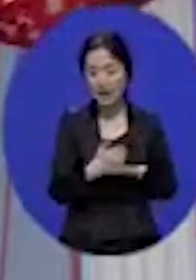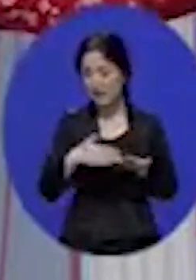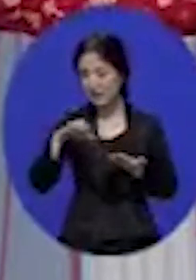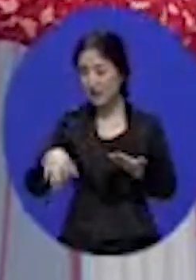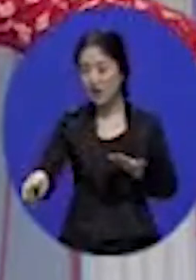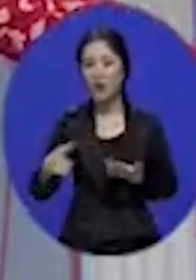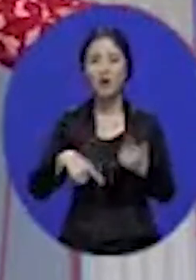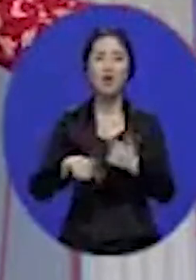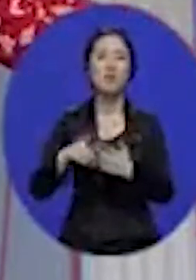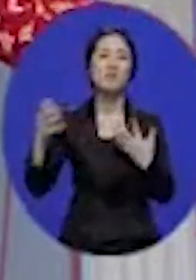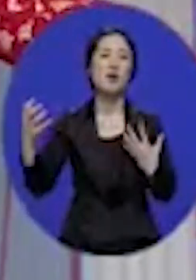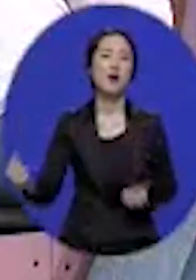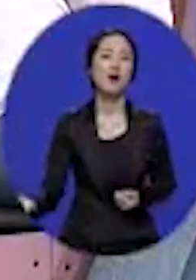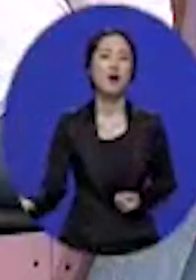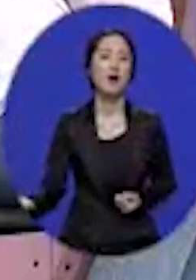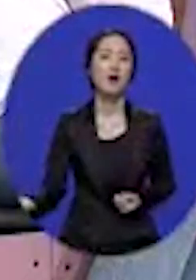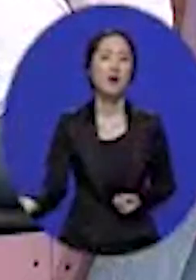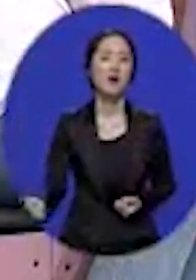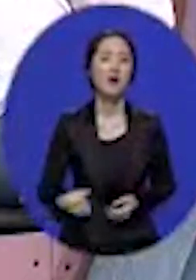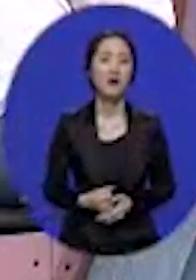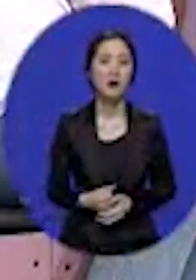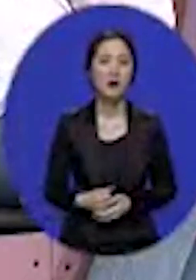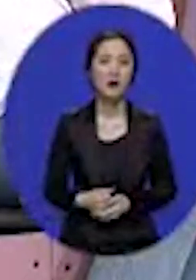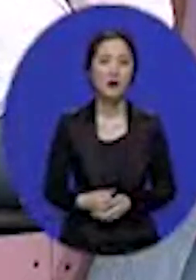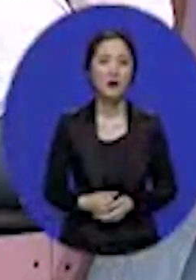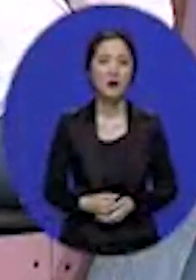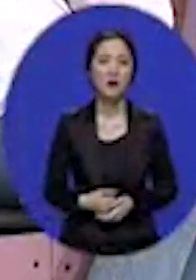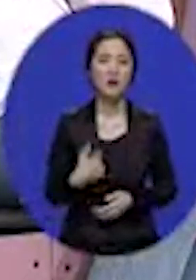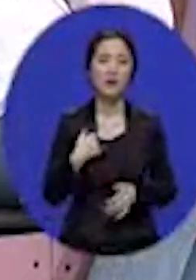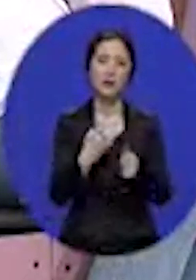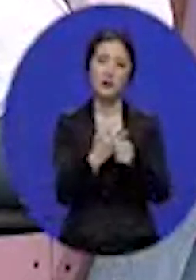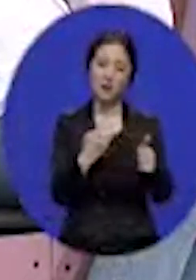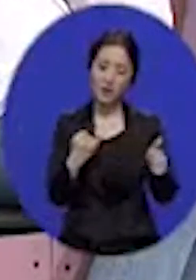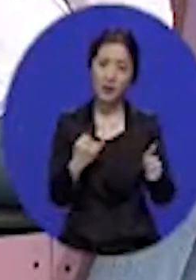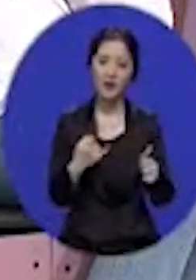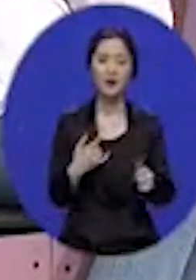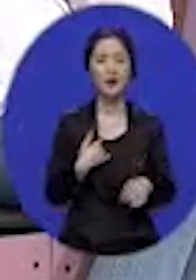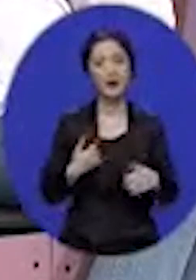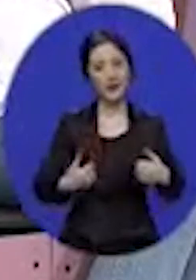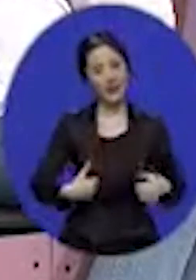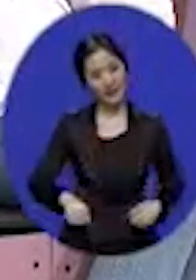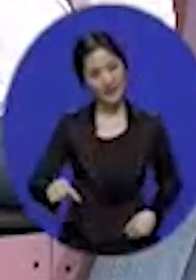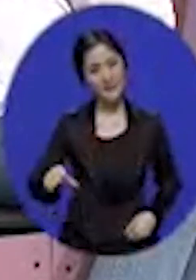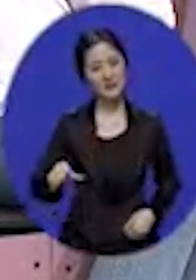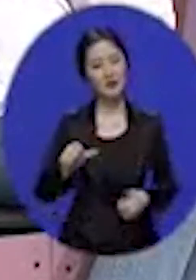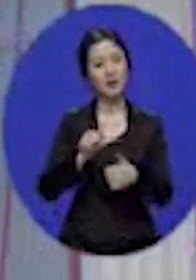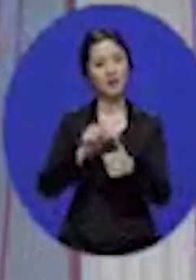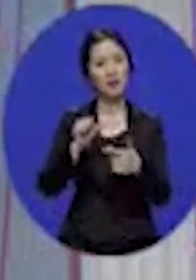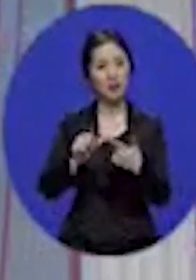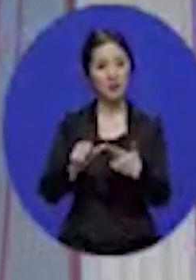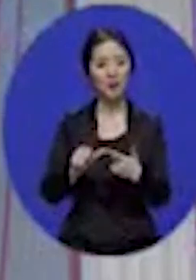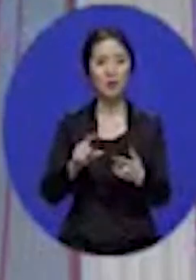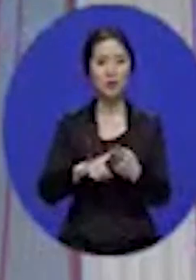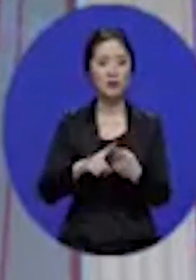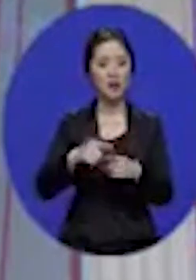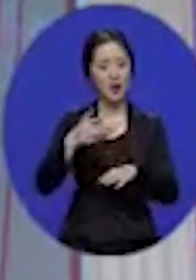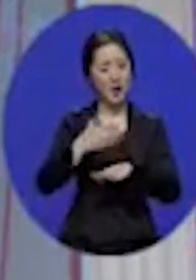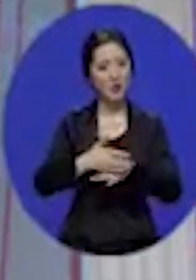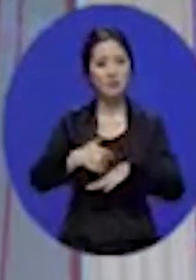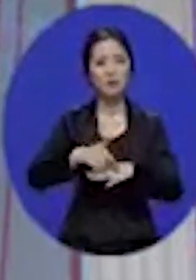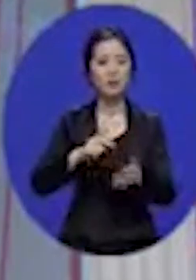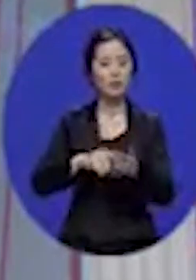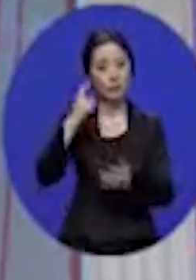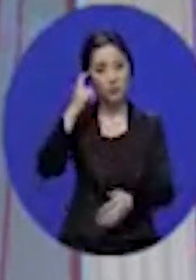앞에 한가득이었던 거예요. 내 좋은 남편과 내 사랑하는 두 아이 거기에 대한 감사함은